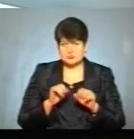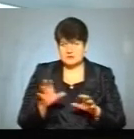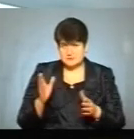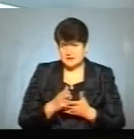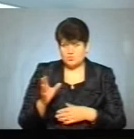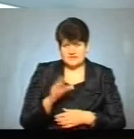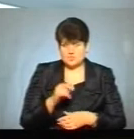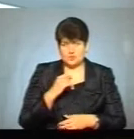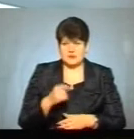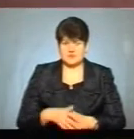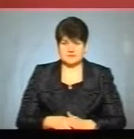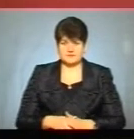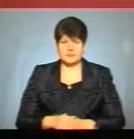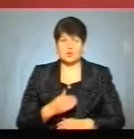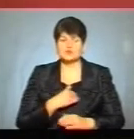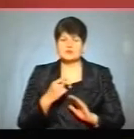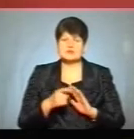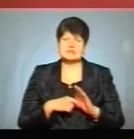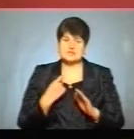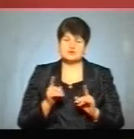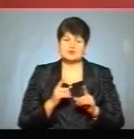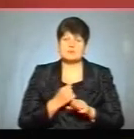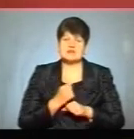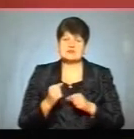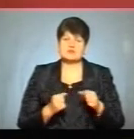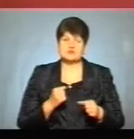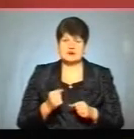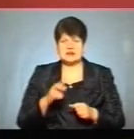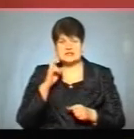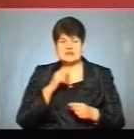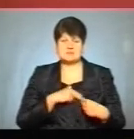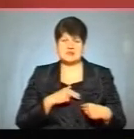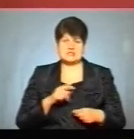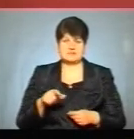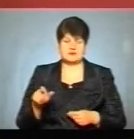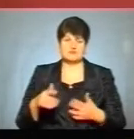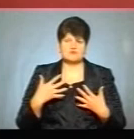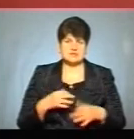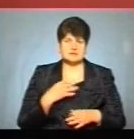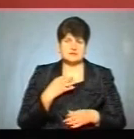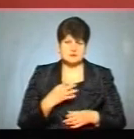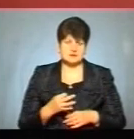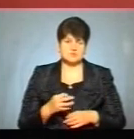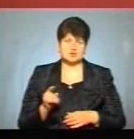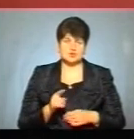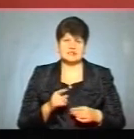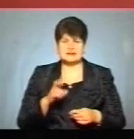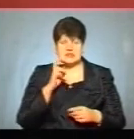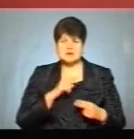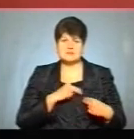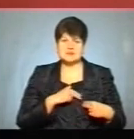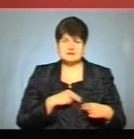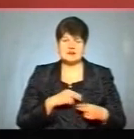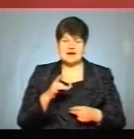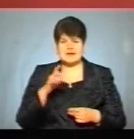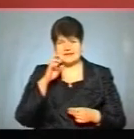Україні. Ще хочу вас дізнатися стосовно працевлаштування держпрацівників. В уряді вже анонсували про те, що працівників райдержадміністрації в